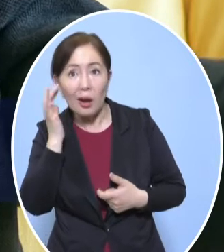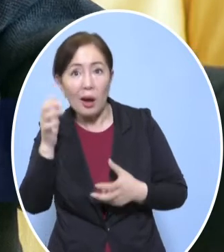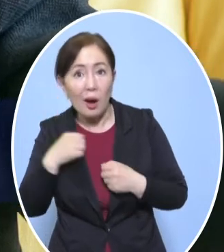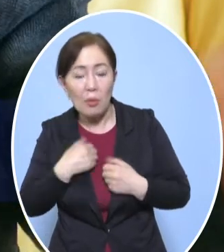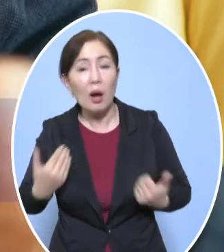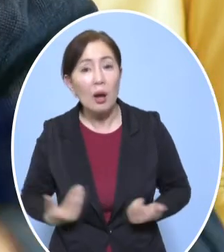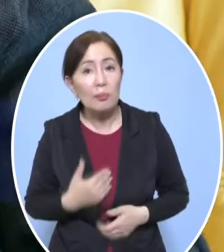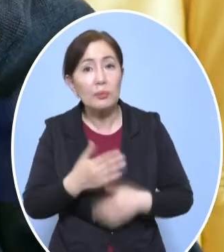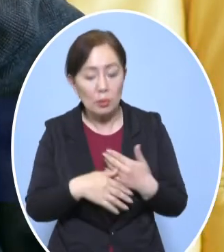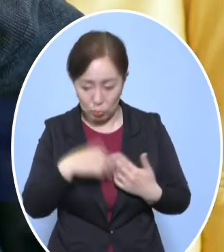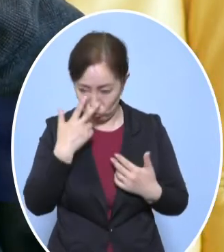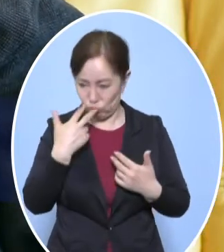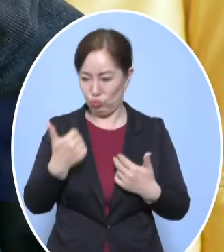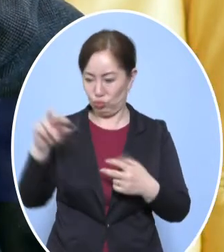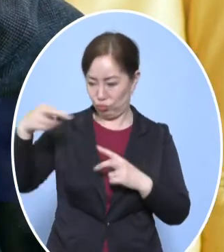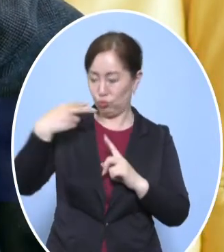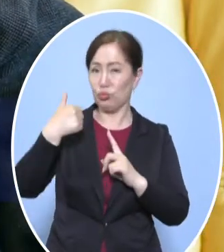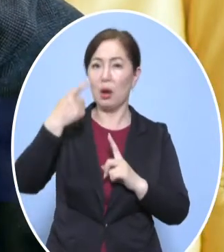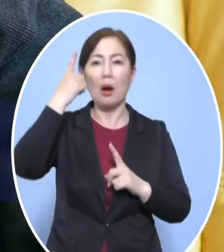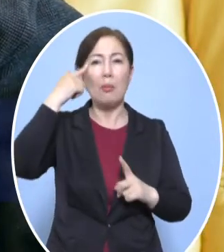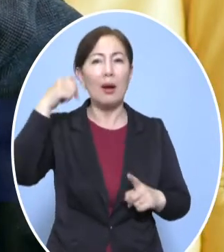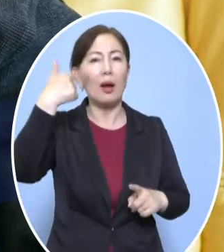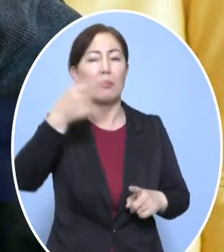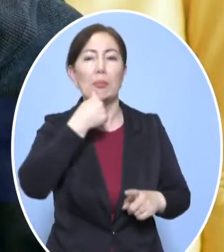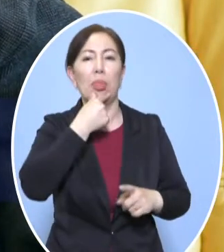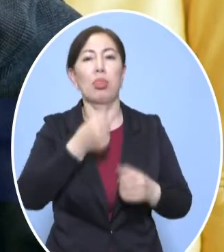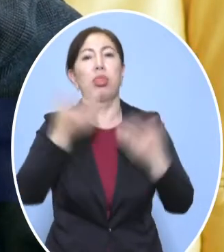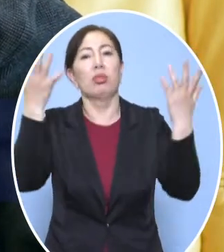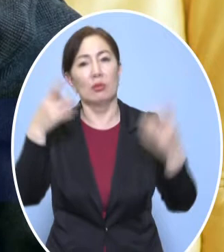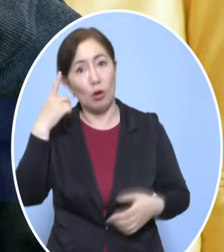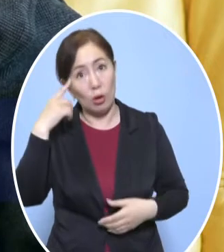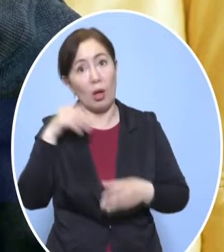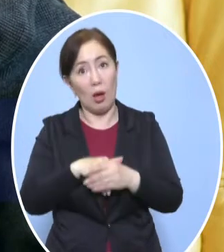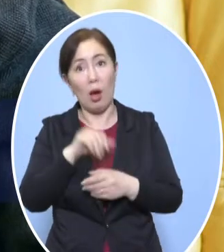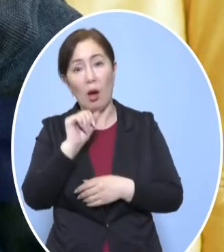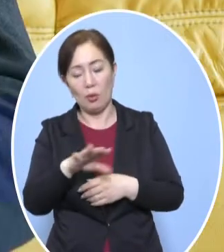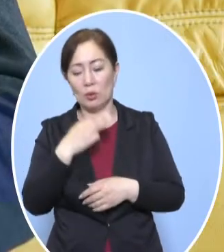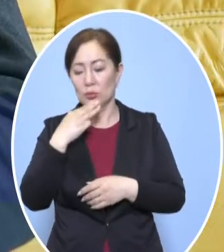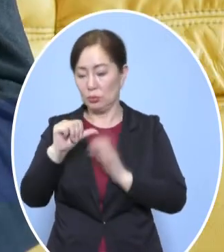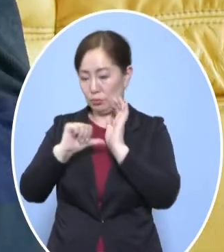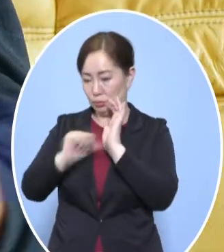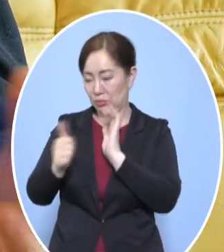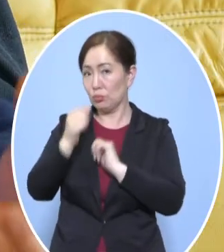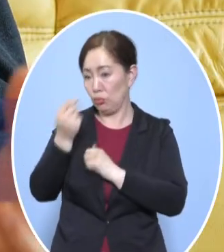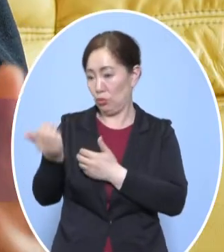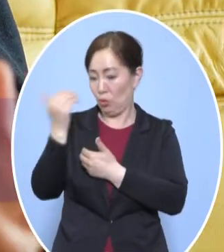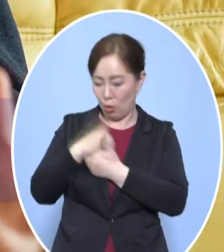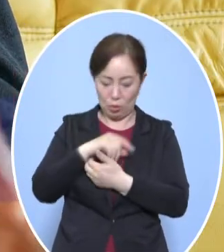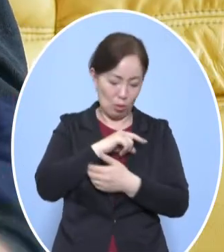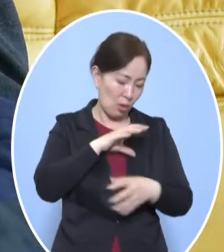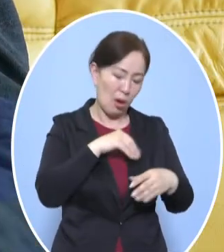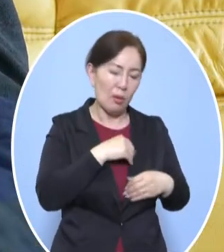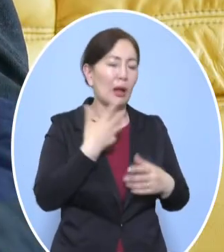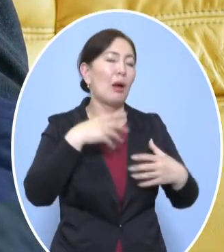залтай аргаар амьдраад өнөөдөр болж байгаа мэт боловч маргааш сүрэх юм байна гэдэг мэднэ. Тэгээ угаасаа шудраг усаад орж байгаа орлог